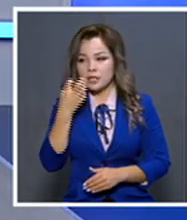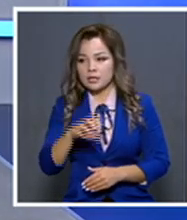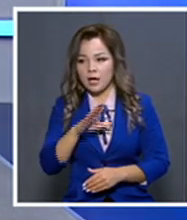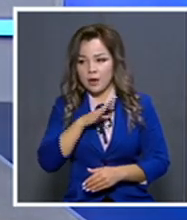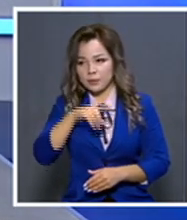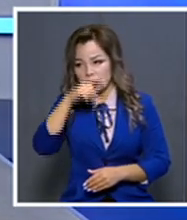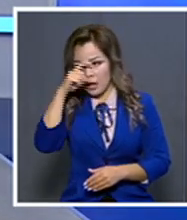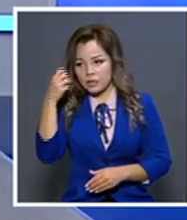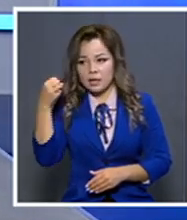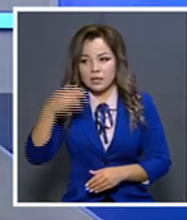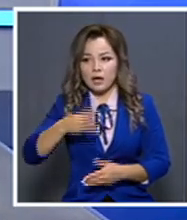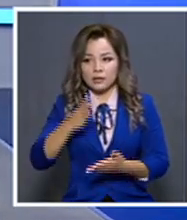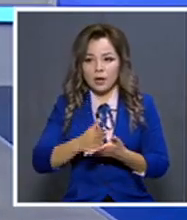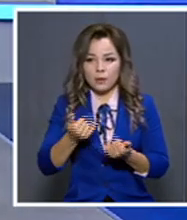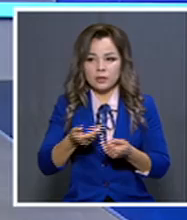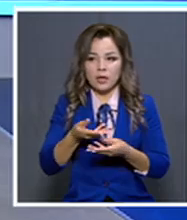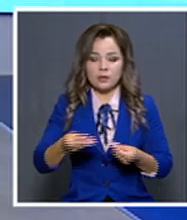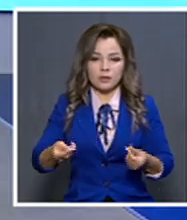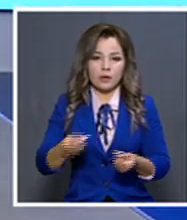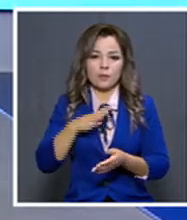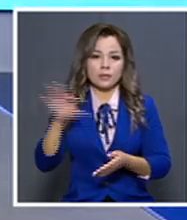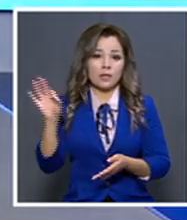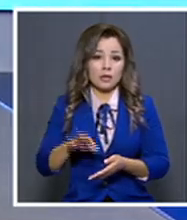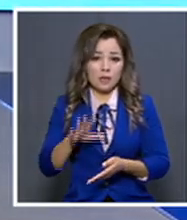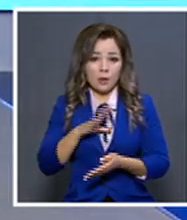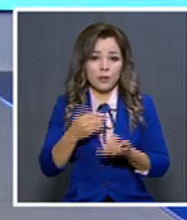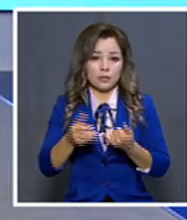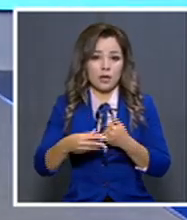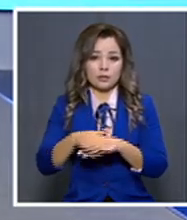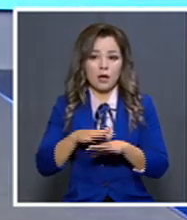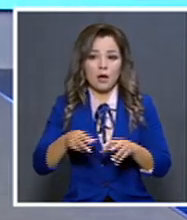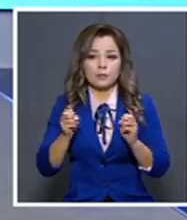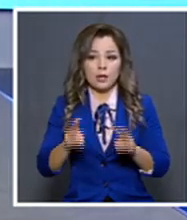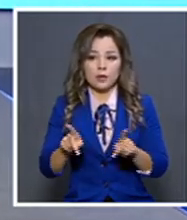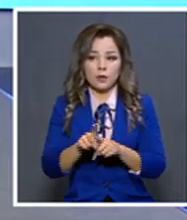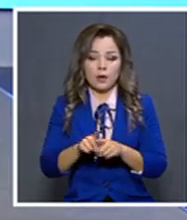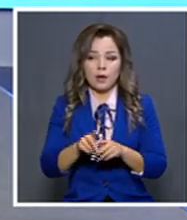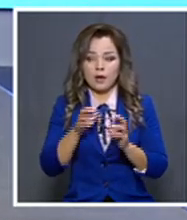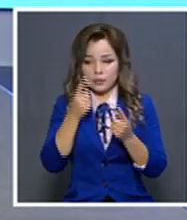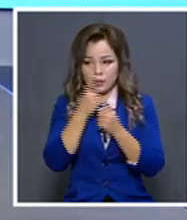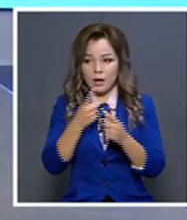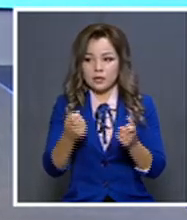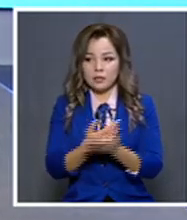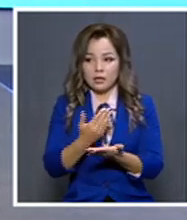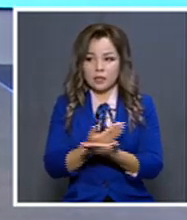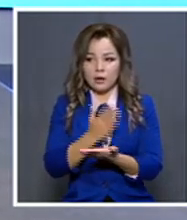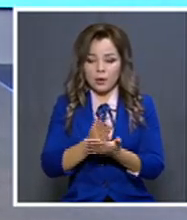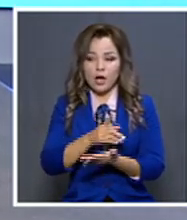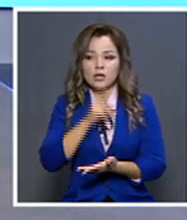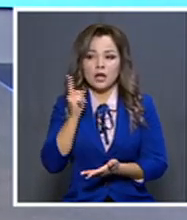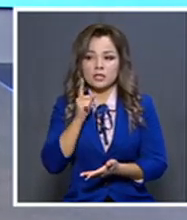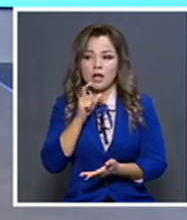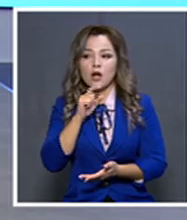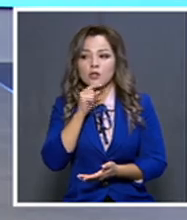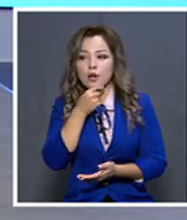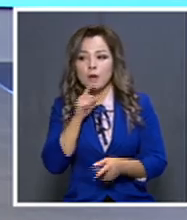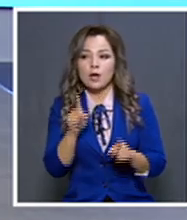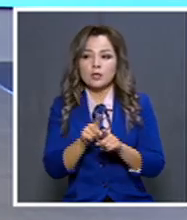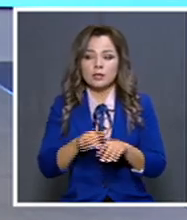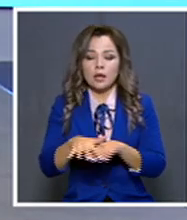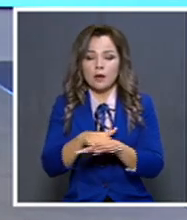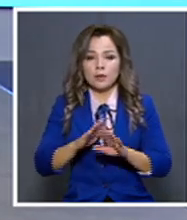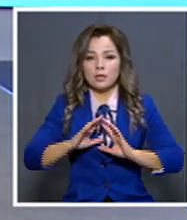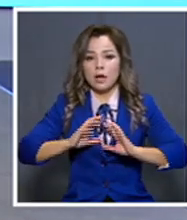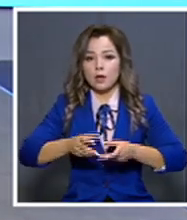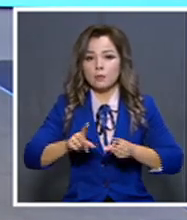деңгейі де көтеріліп жылдам ери бастады. Жаһан қазір осындай қауіптің алдында тұр. Сол себептен жасыл экономика мәселесіне бүкіл